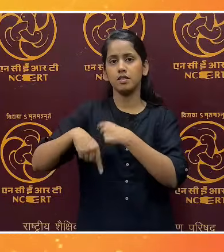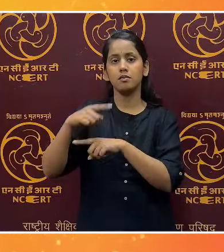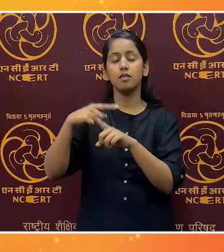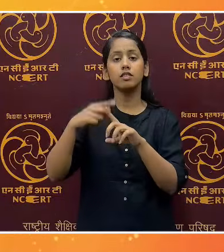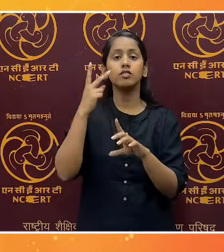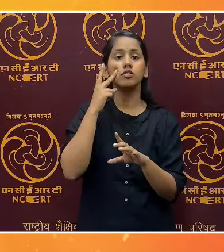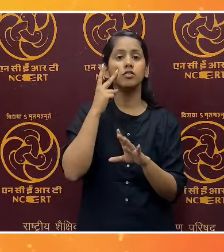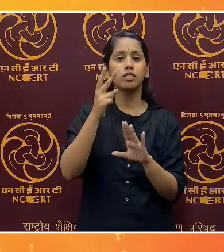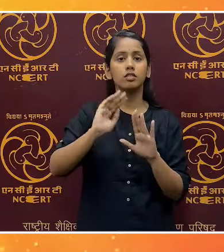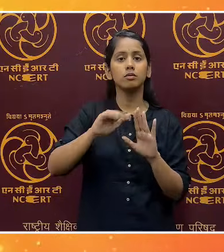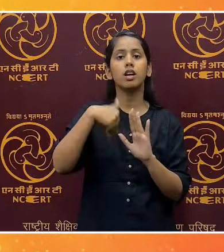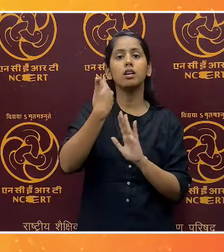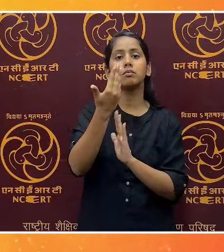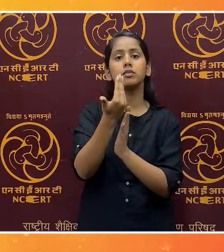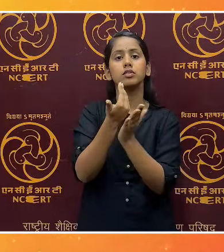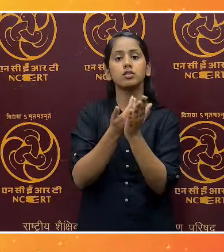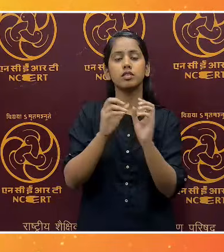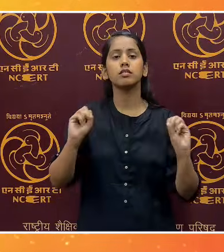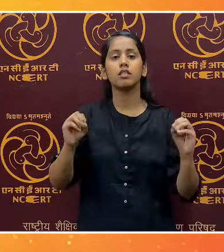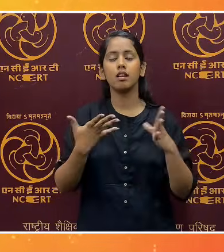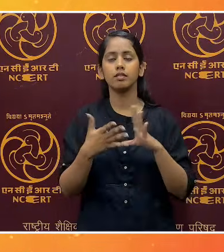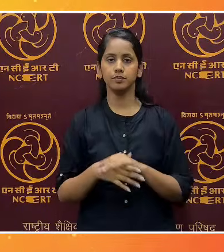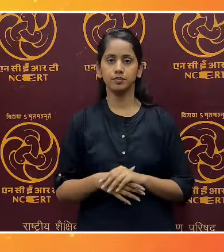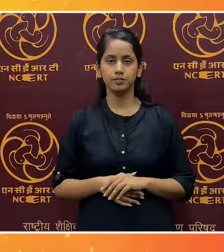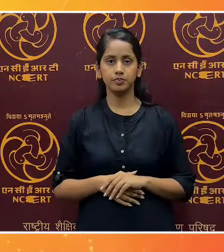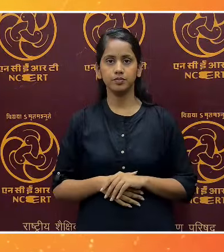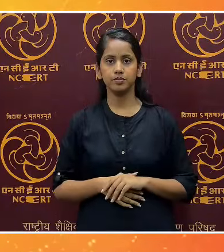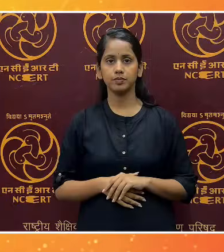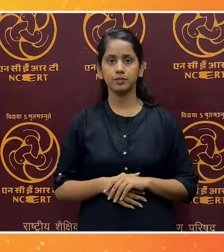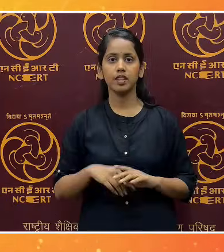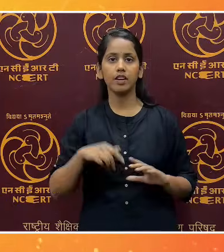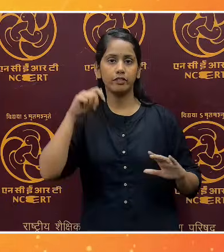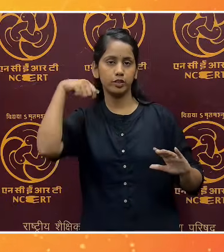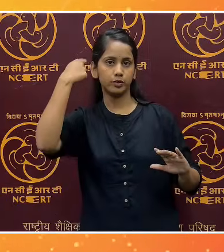watch it. Then we'll start the discussion. Sure, ma'am. Sure.